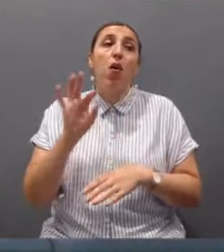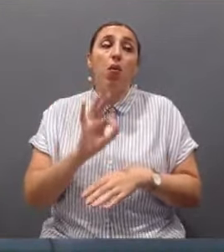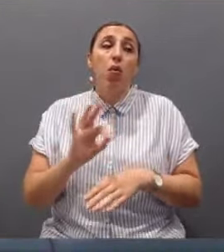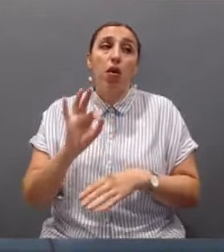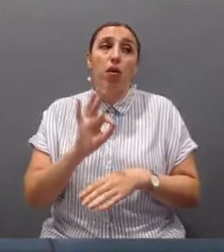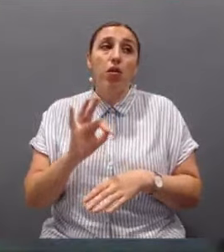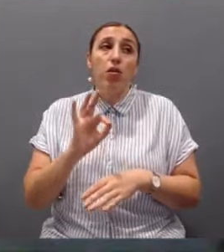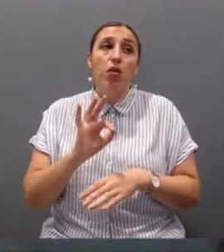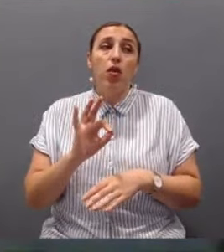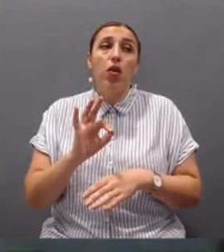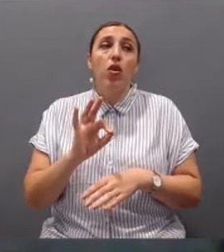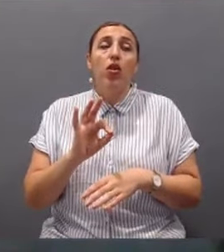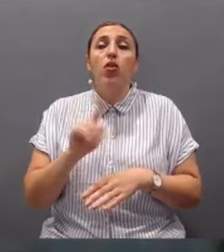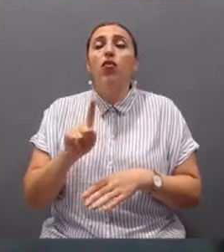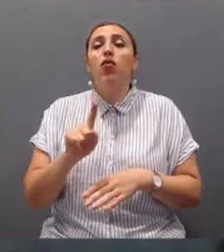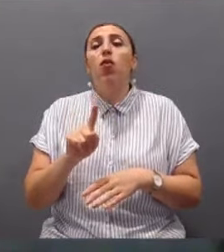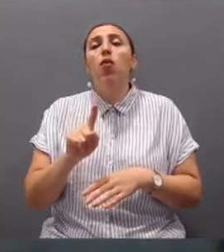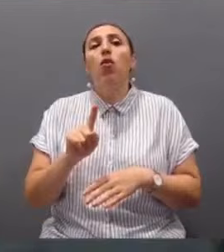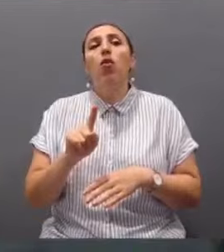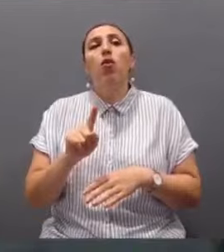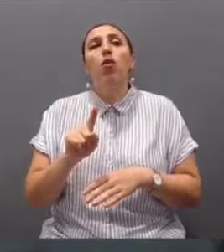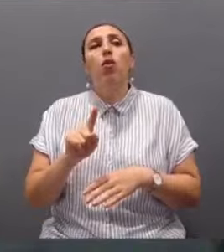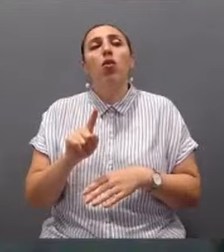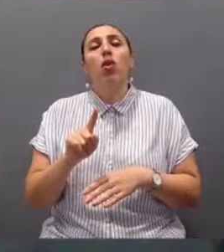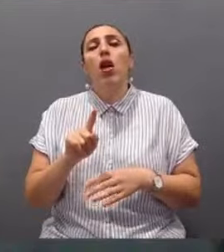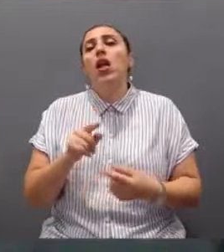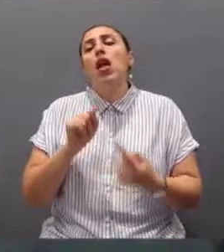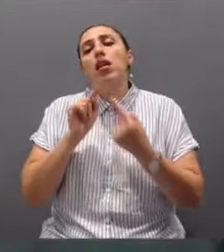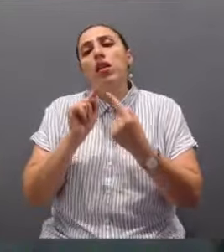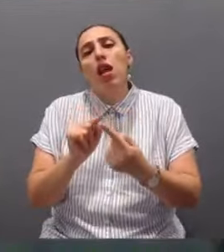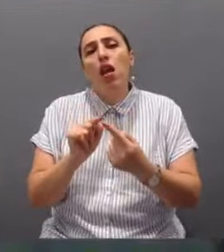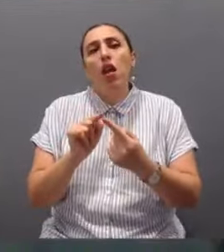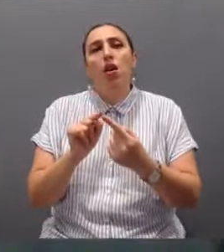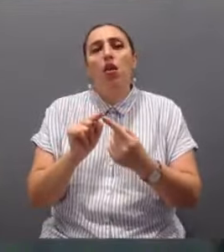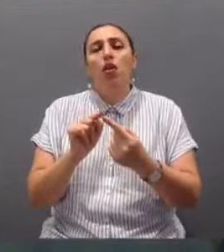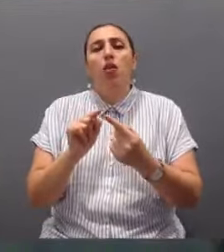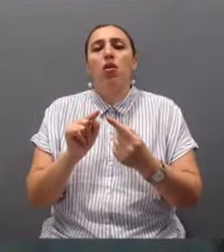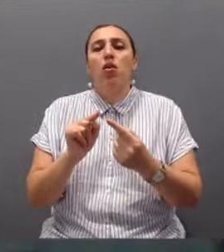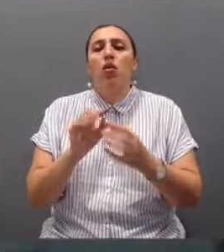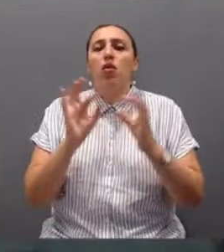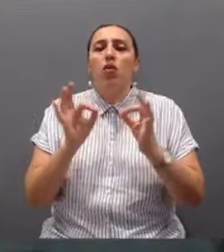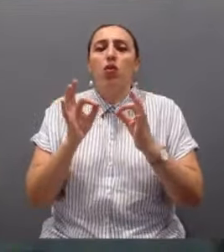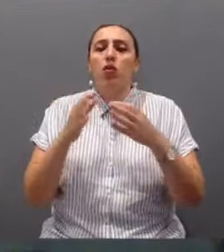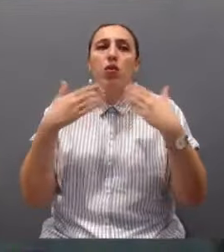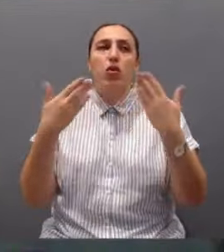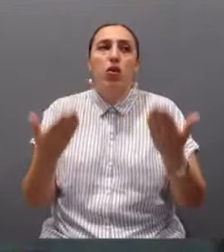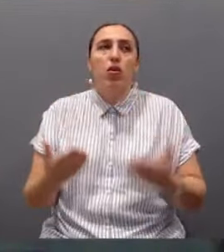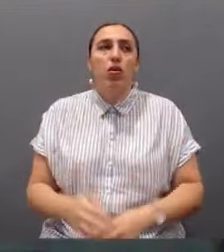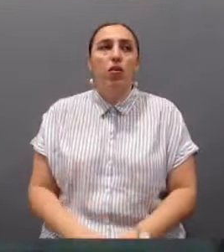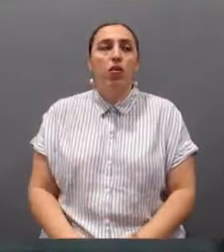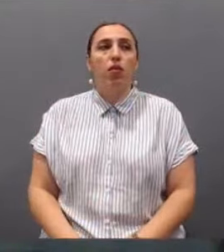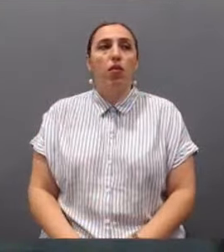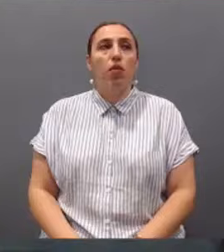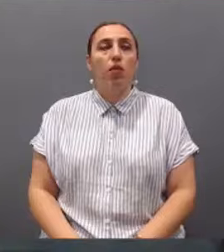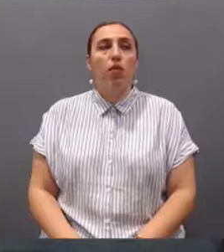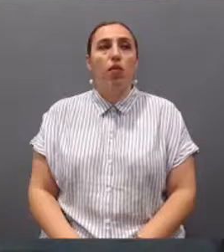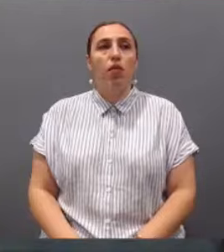որևիցե սահմանափակում կամ հակասություն 89 հոդվածի առաջին մասի հետ չկա։